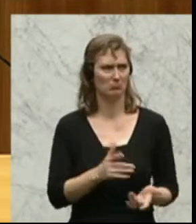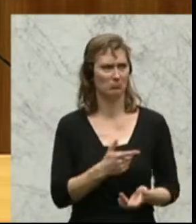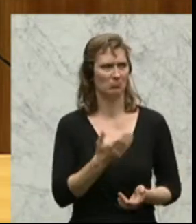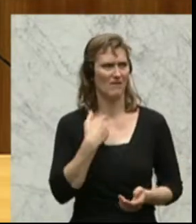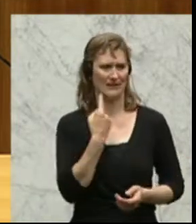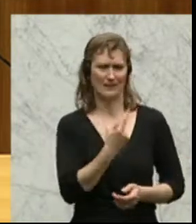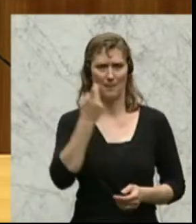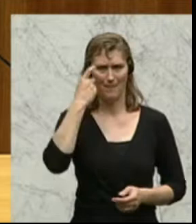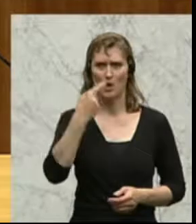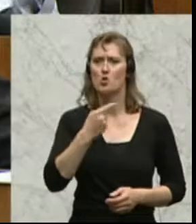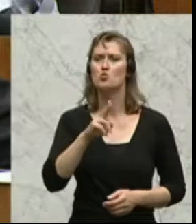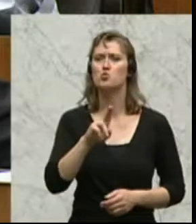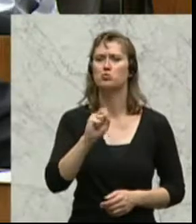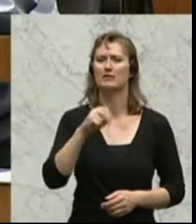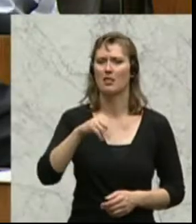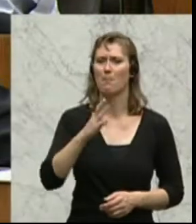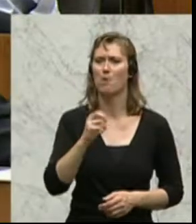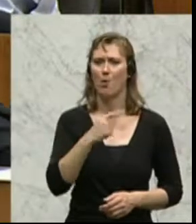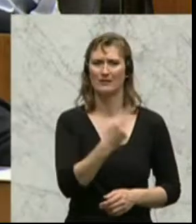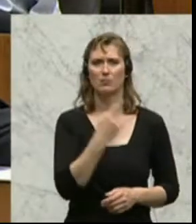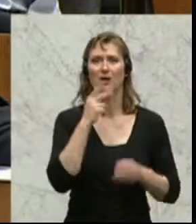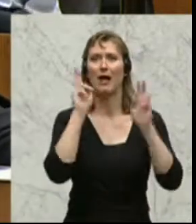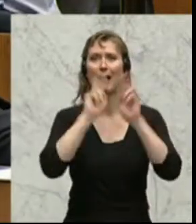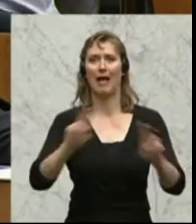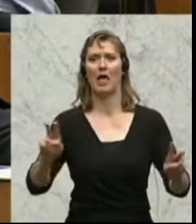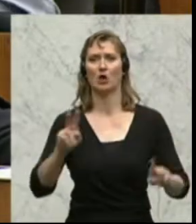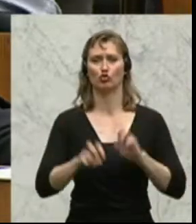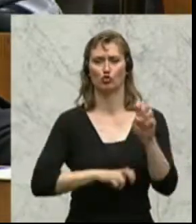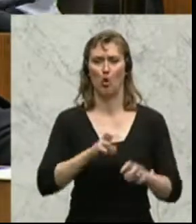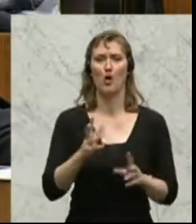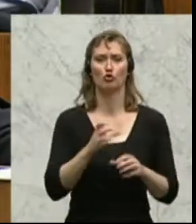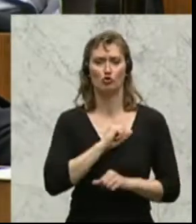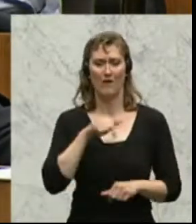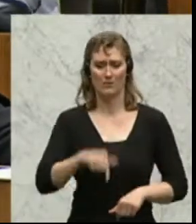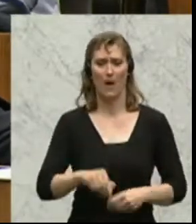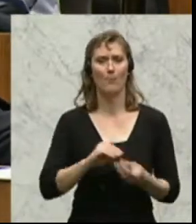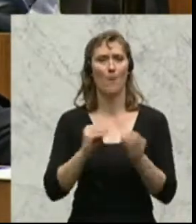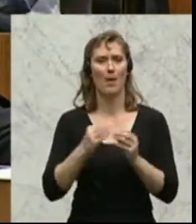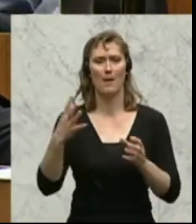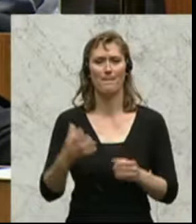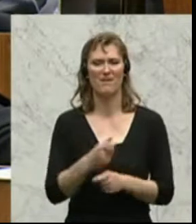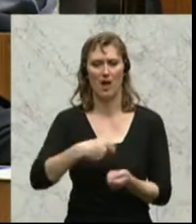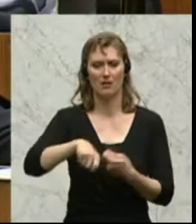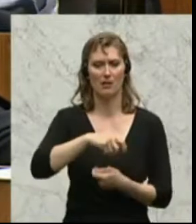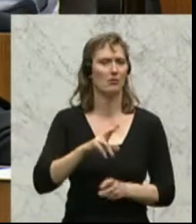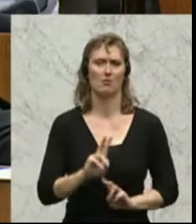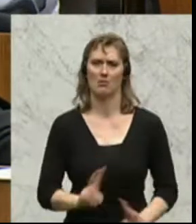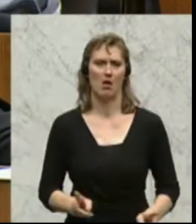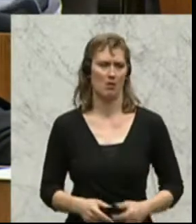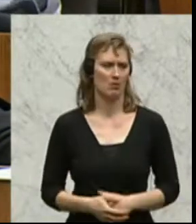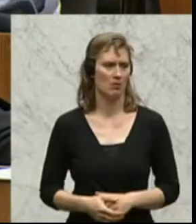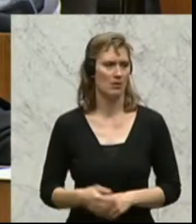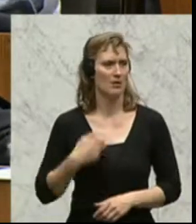zu glauben, dass man mit reichen Steuern unsere Probleme bewältigen kann, das geht sich nicht aus. Ich war immer der Meinung, dass